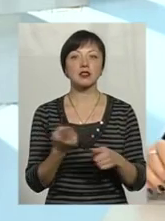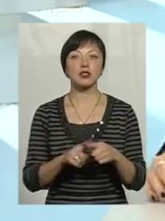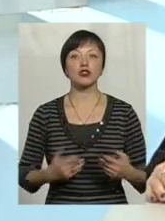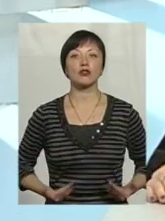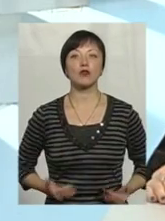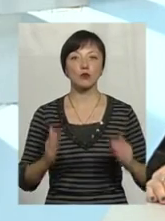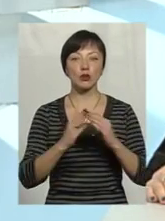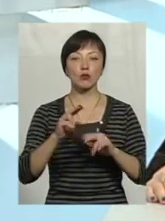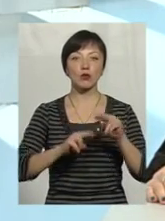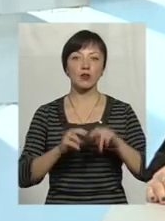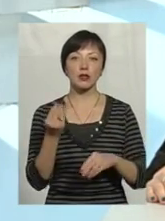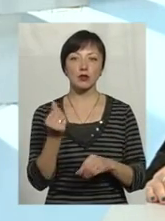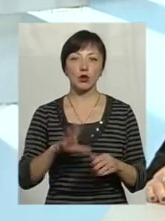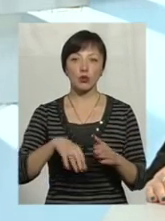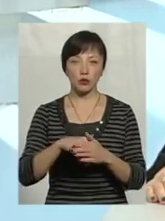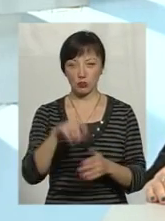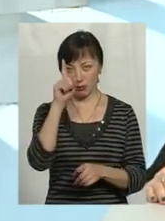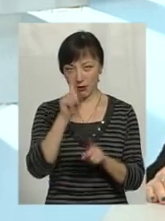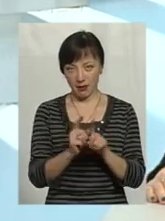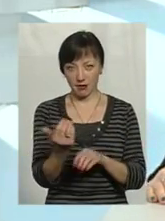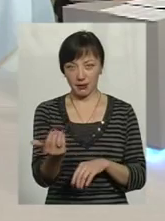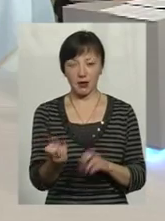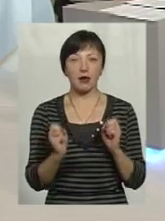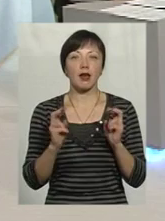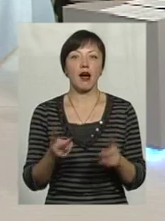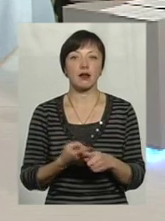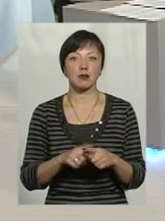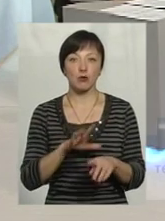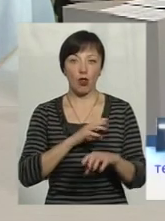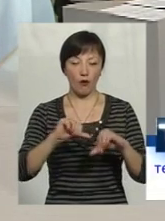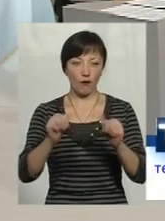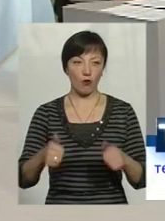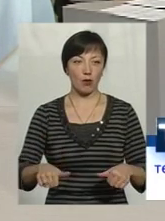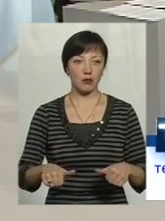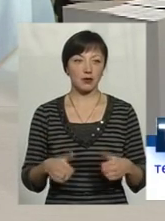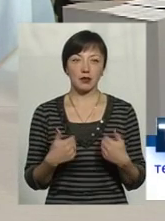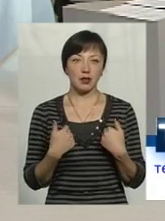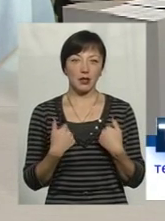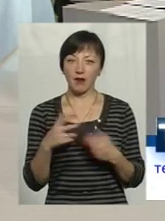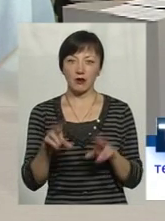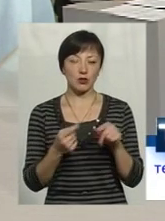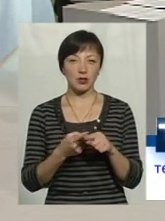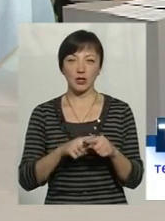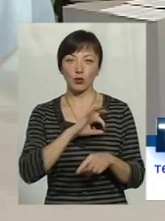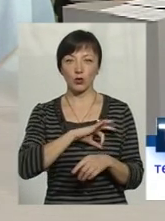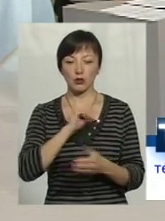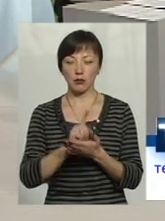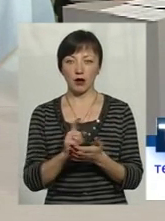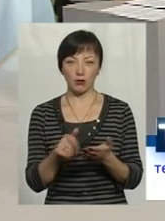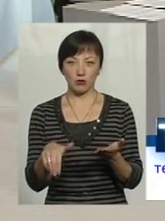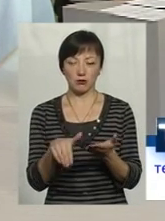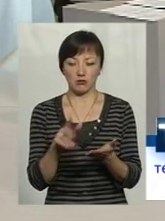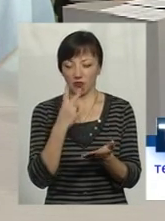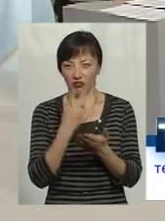був побудований за гроші брата. От яким чином це було оформлено? Я рахую, що це юридично має якось бути